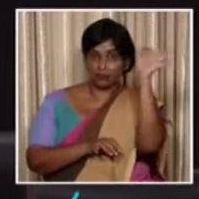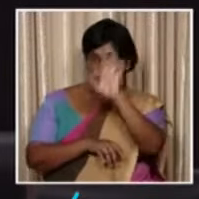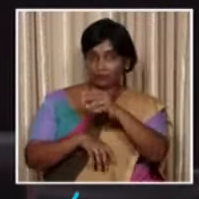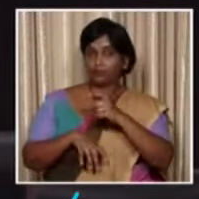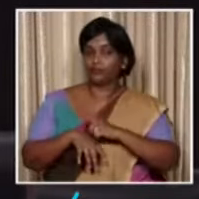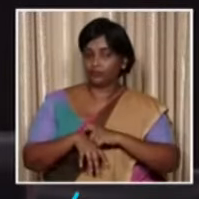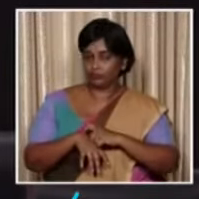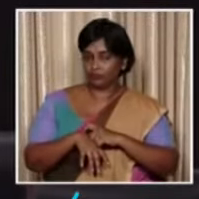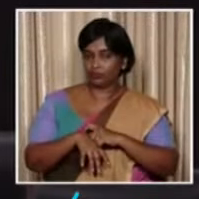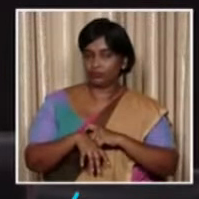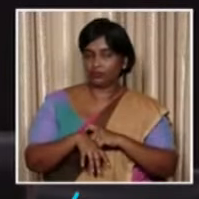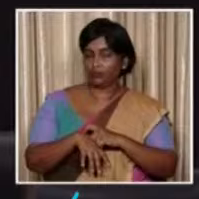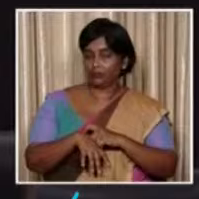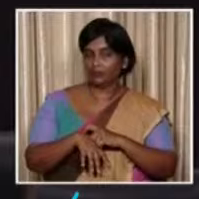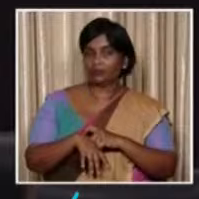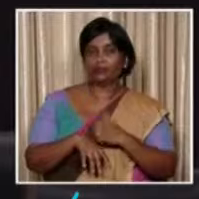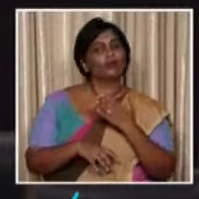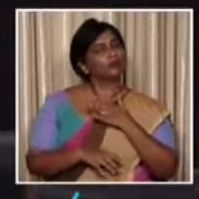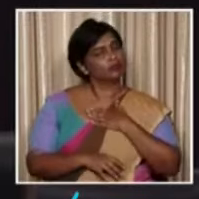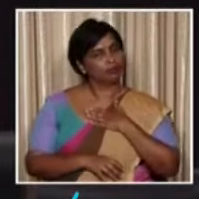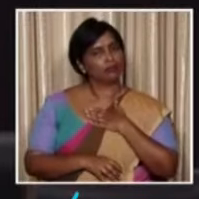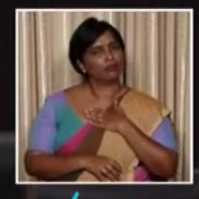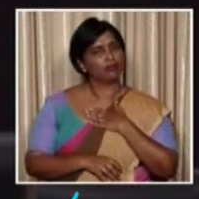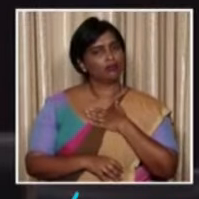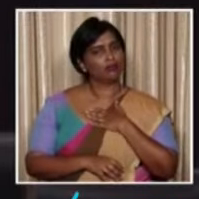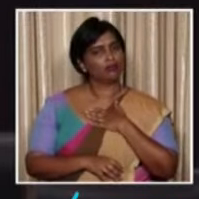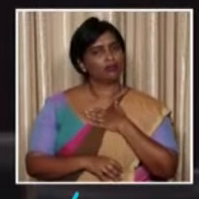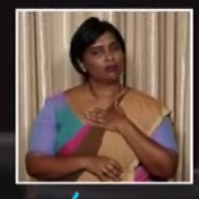वेलावे मम